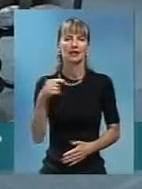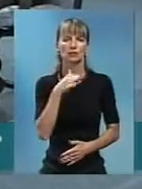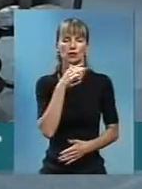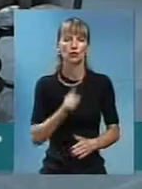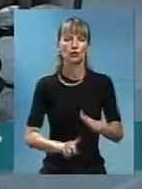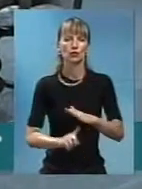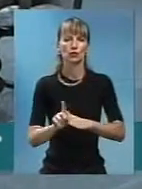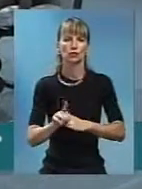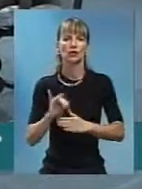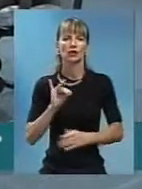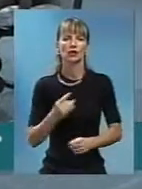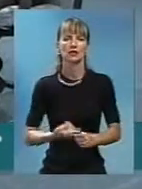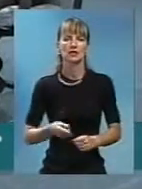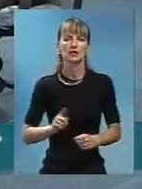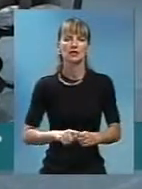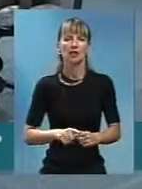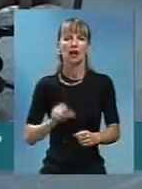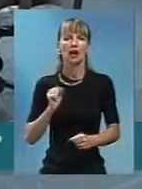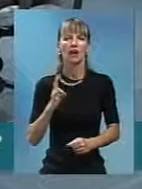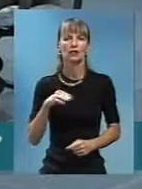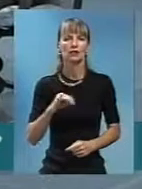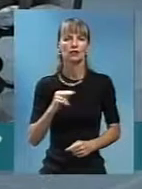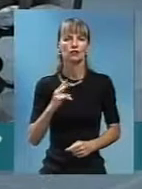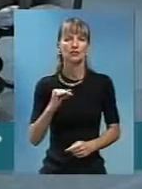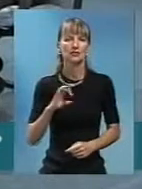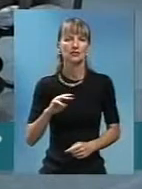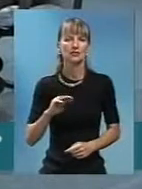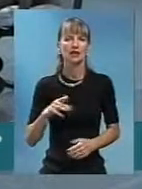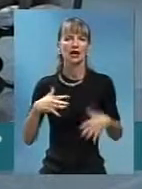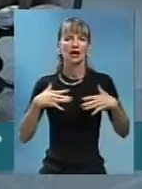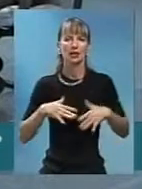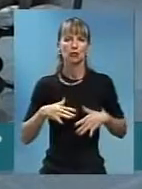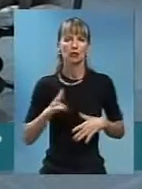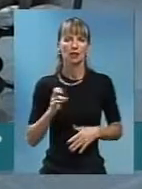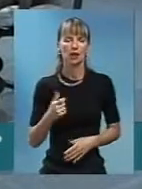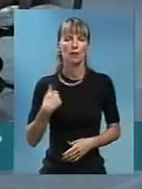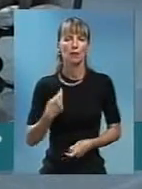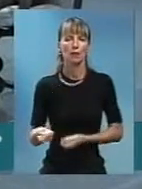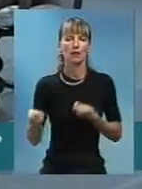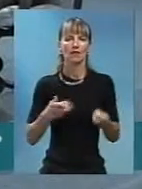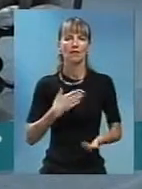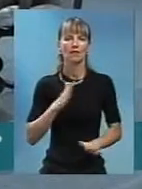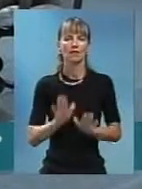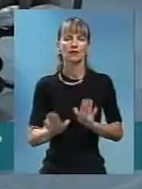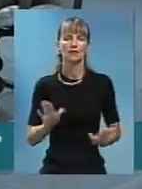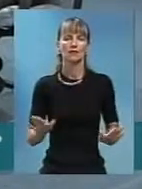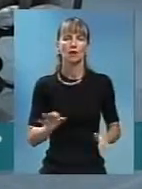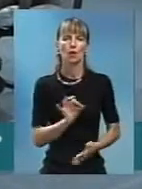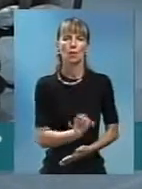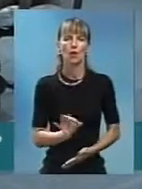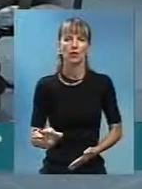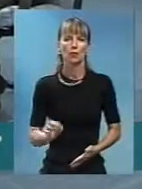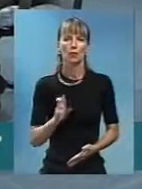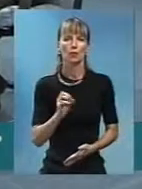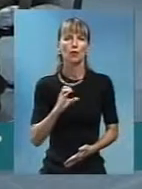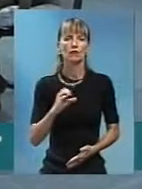початку. Тобто це античність, античність кримська. Ми привезли на нашу виставку монети